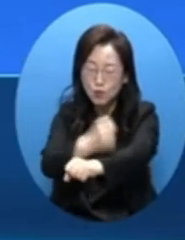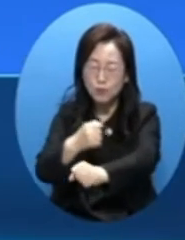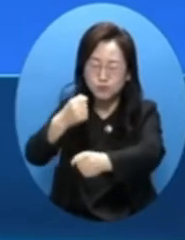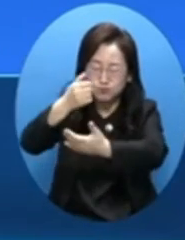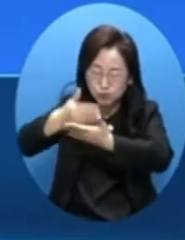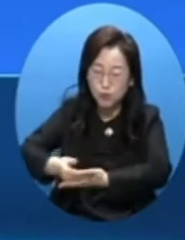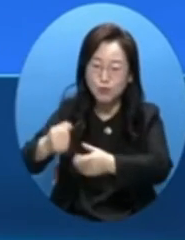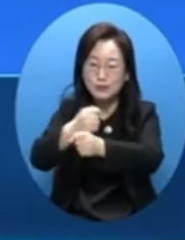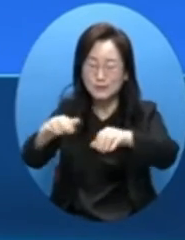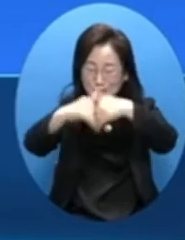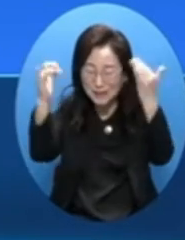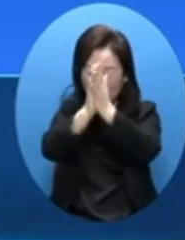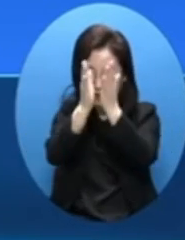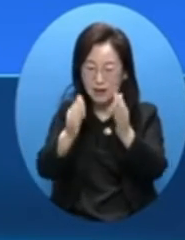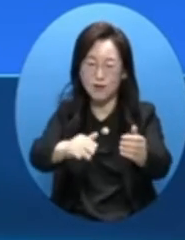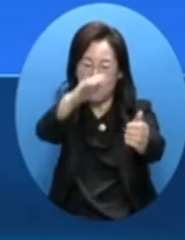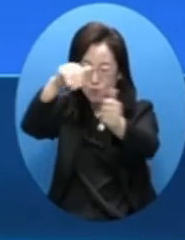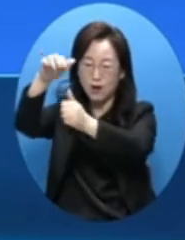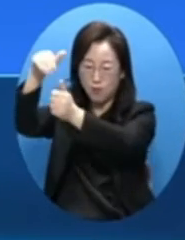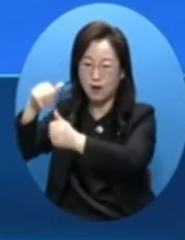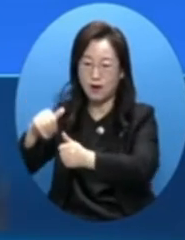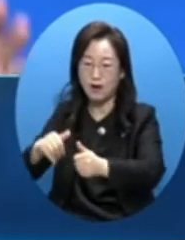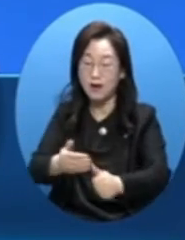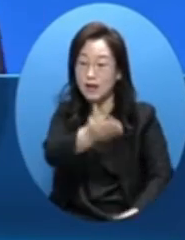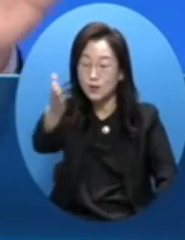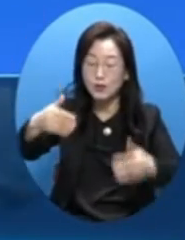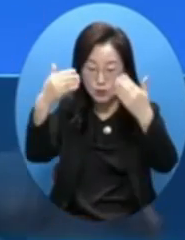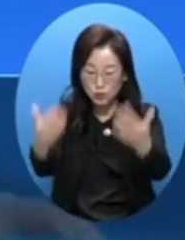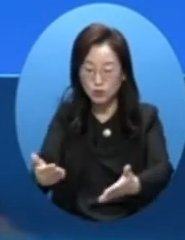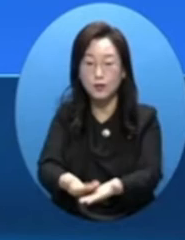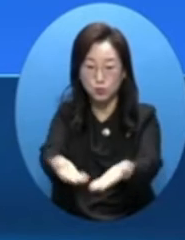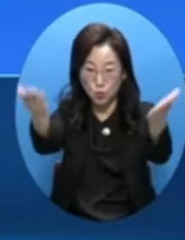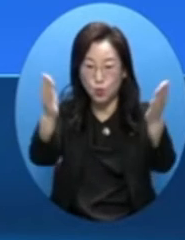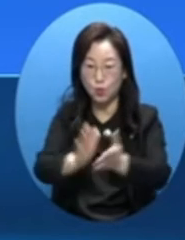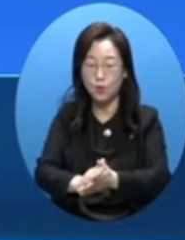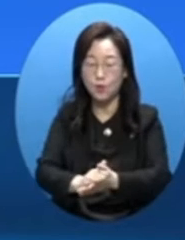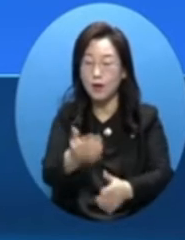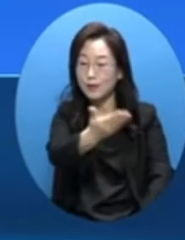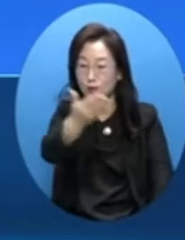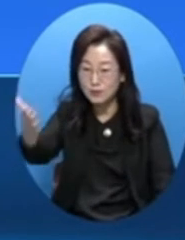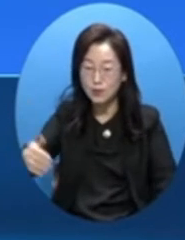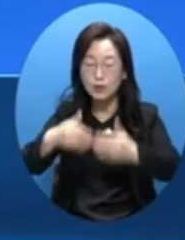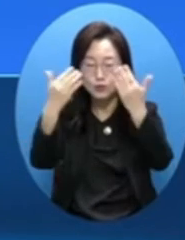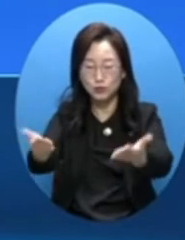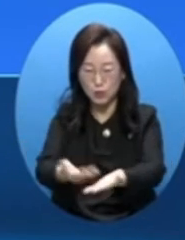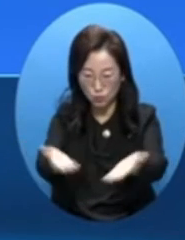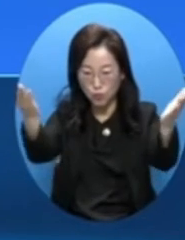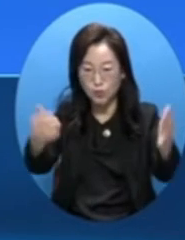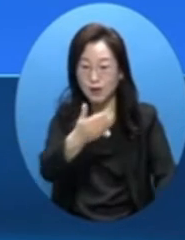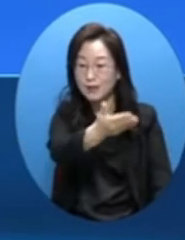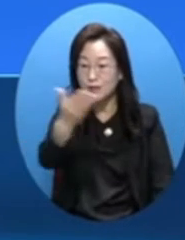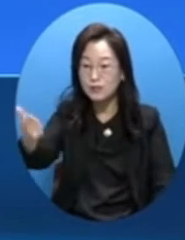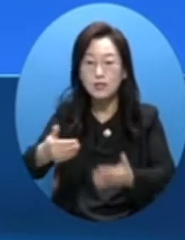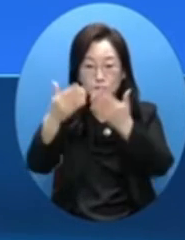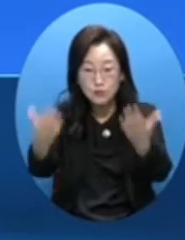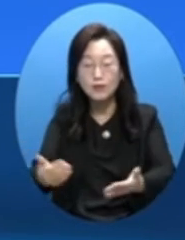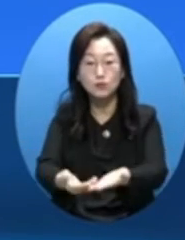무거운 짐진 자들아 다 내게로 오라. 내가 너희를 쉬게 하리라. 내가 너희를 쉬게 하리라. 내가 너희를 쉬게